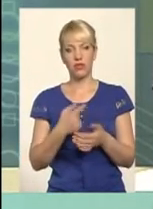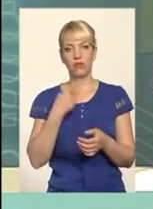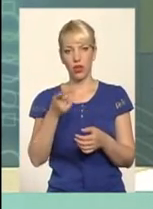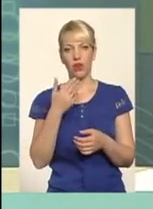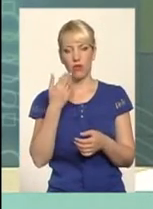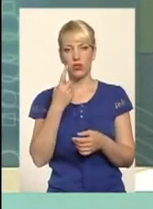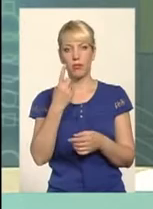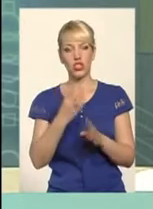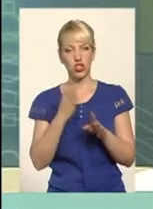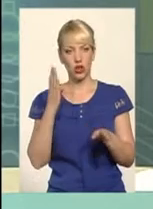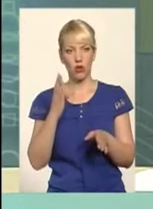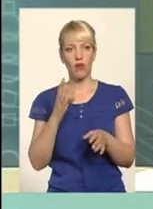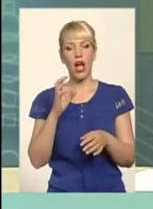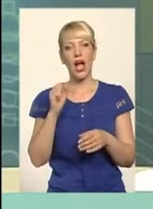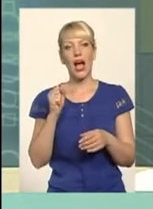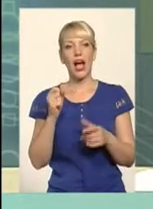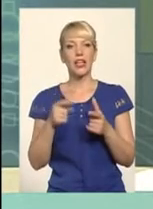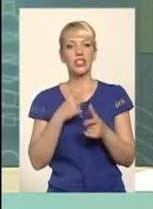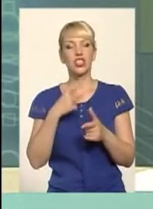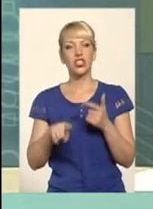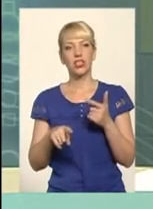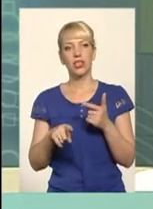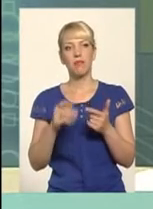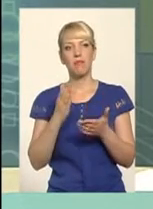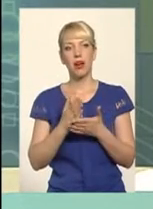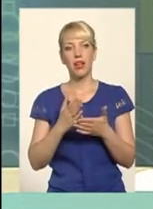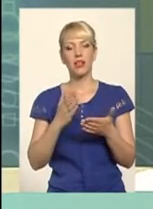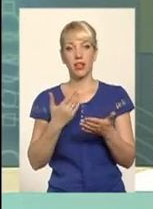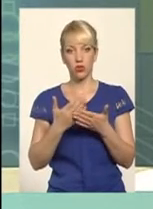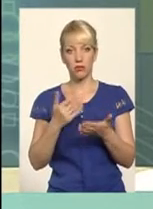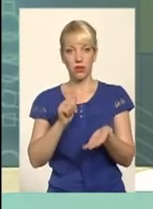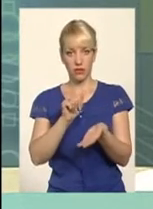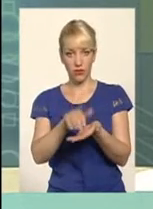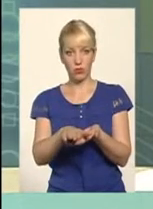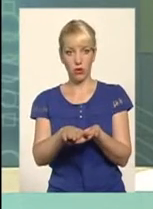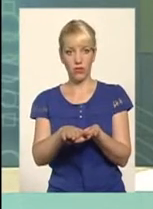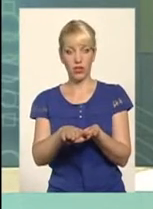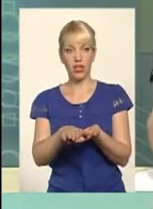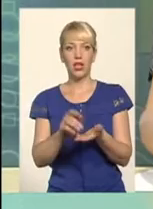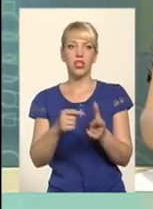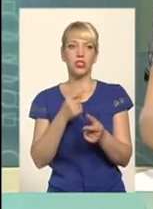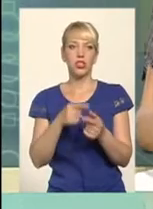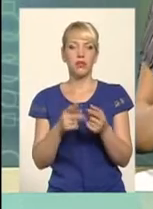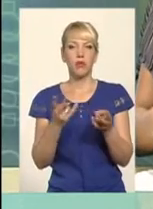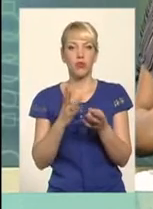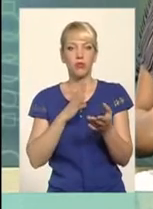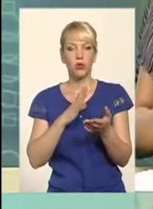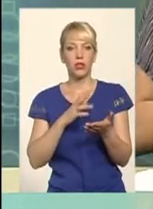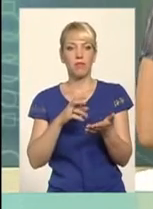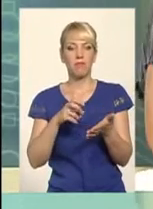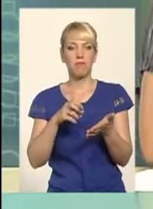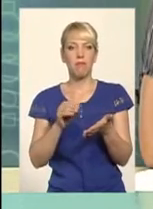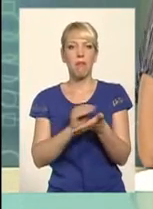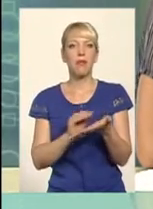першочергово, добре, а чи, скажімо, має бути, якщо відмова такому кандидату, чи має бути вона письмово